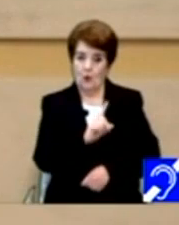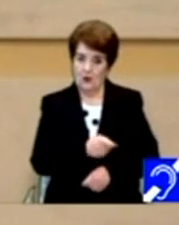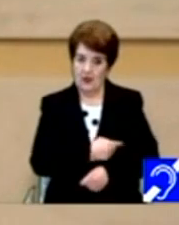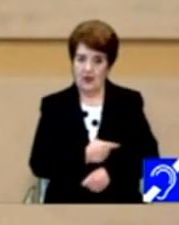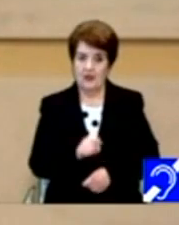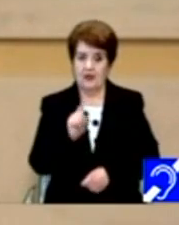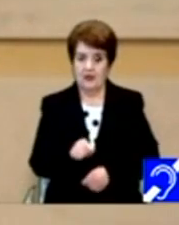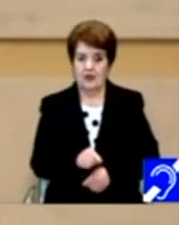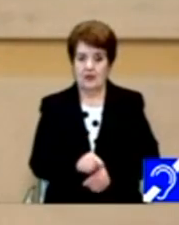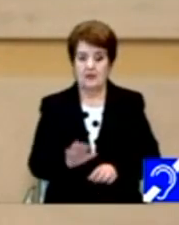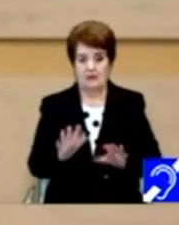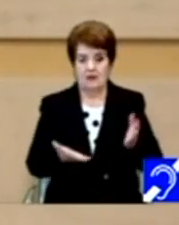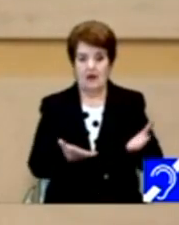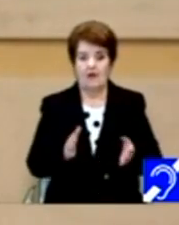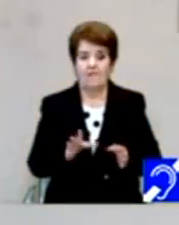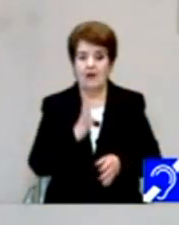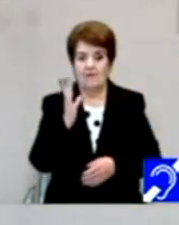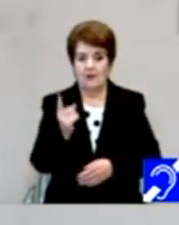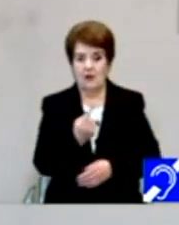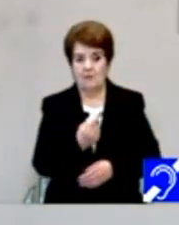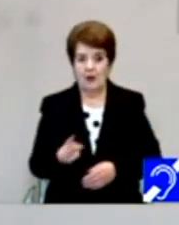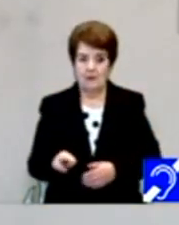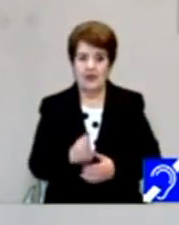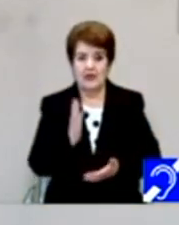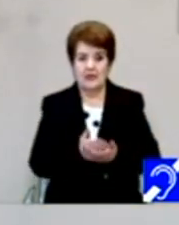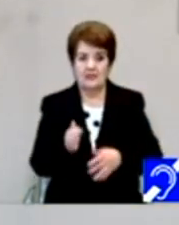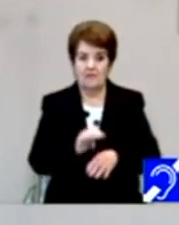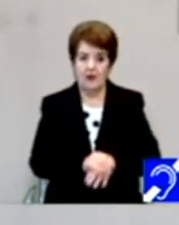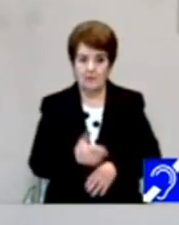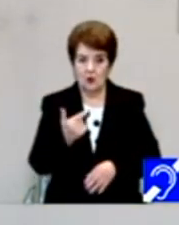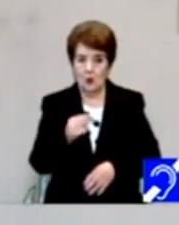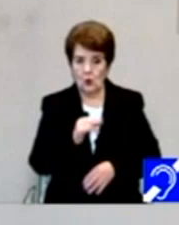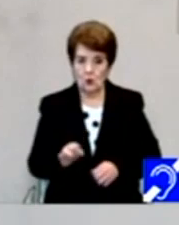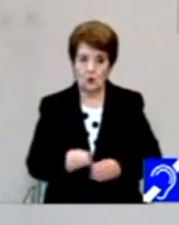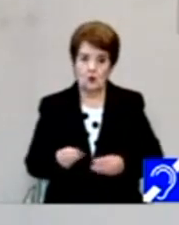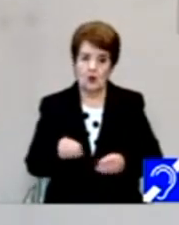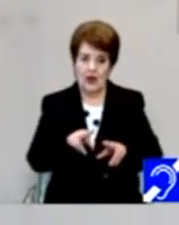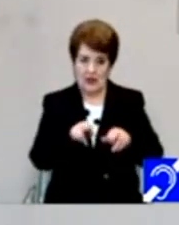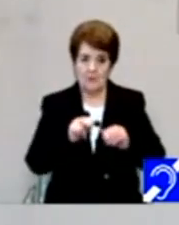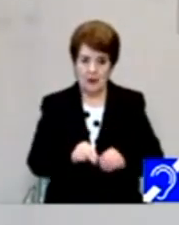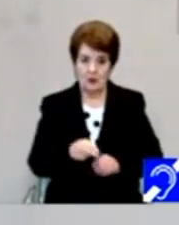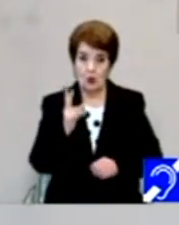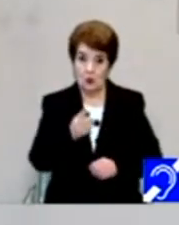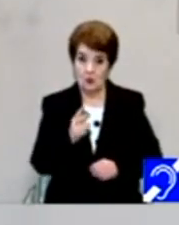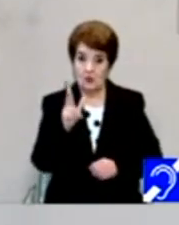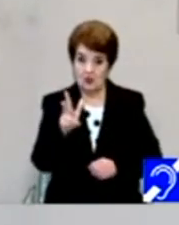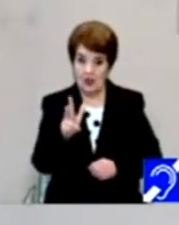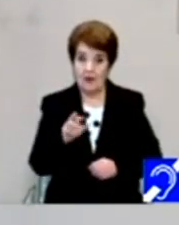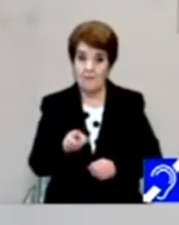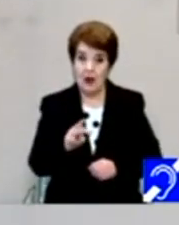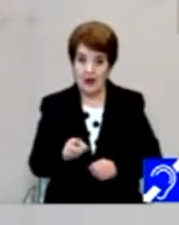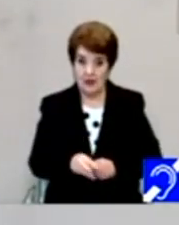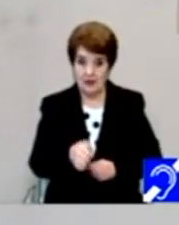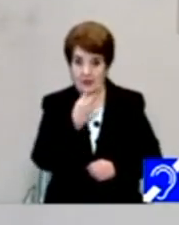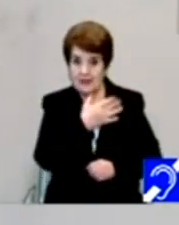în eventualitatea în care va ajunge premier. Nu e scus faptul că domnul Grosu o să se prezinte în Parlament pe data de 23 martie,